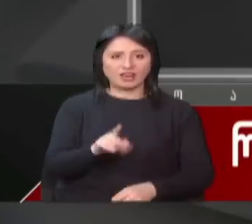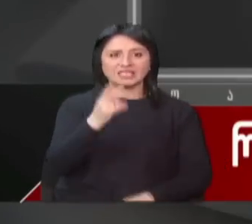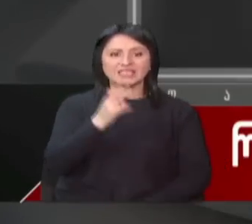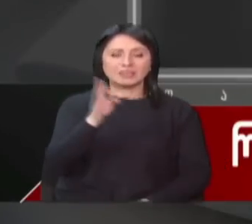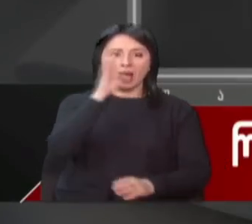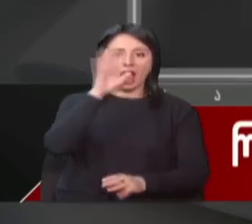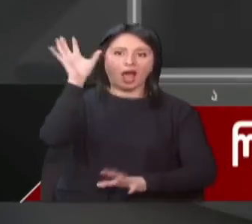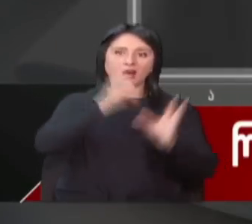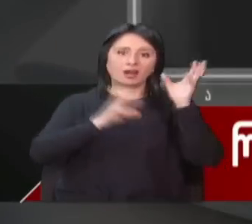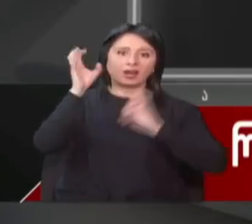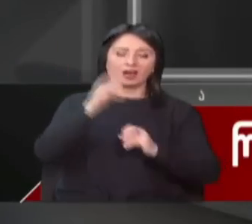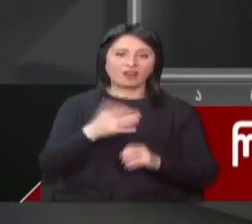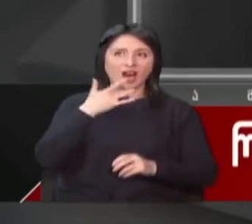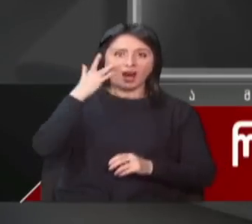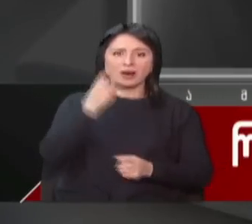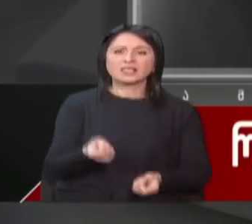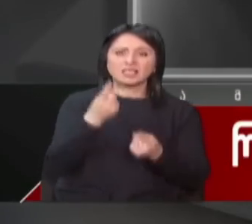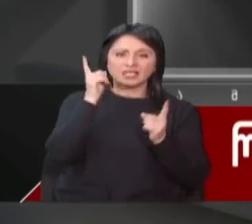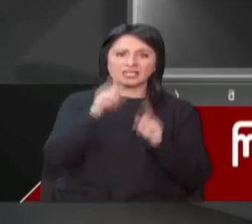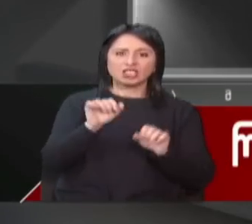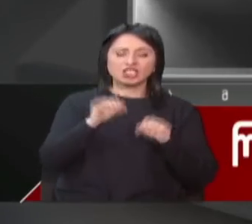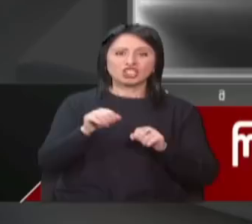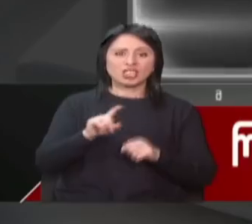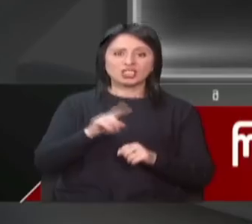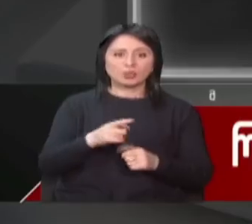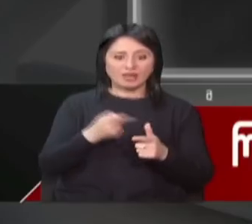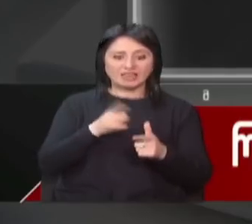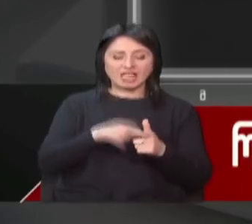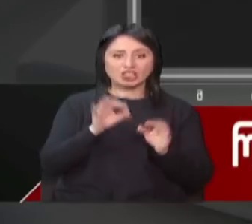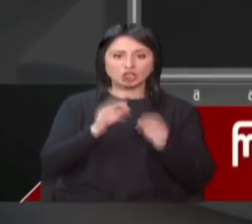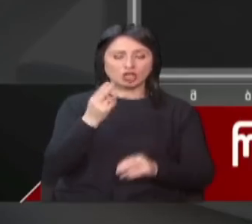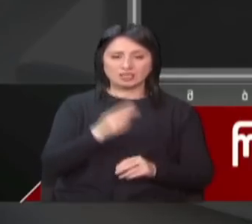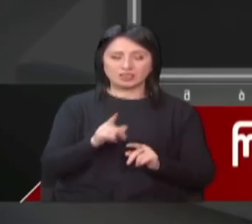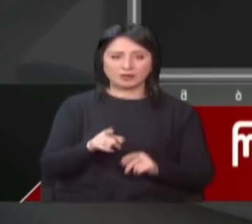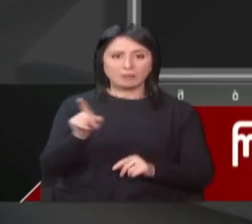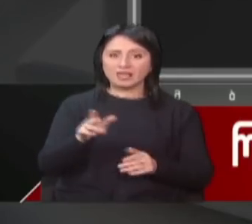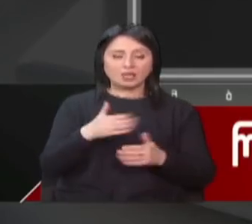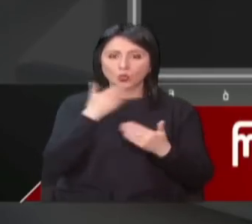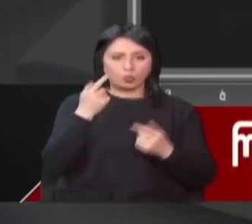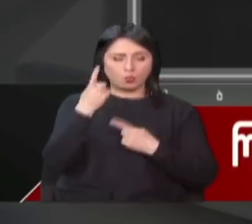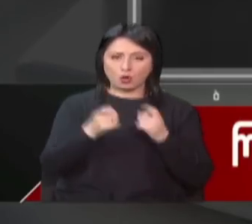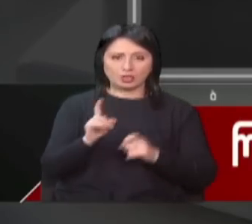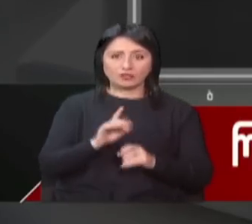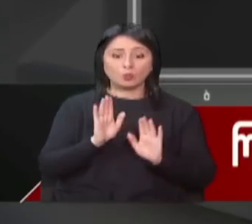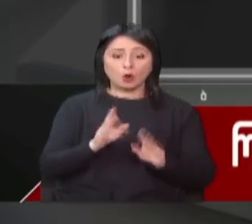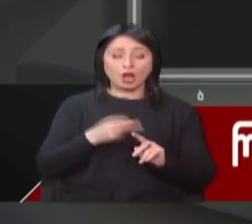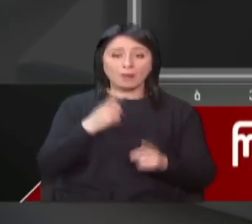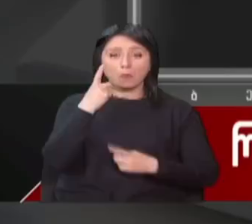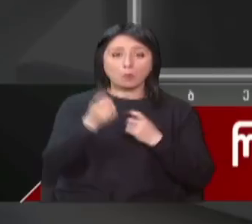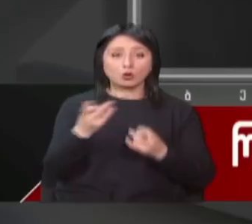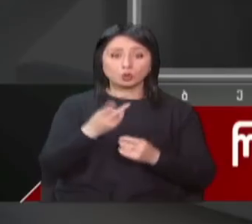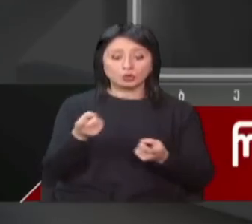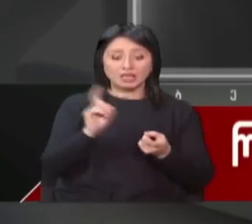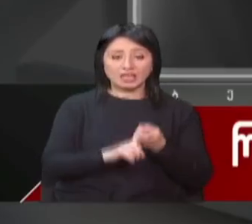ციფრები ჰაერიდან მოტანილია. ვაშინგტონს არ აქვს იმის შესაძლებლობა, რომ დაასახელოს სწორი ციფრები. Მათ არ აქვთ ეს მონაცემები. მხოლოდ იმ მონაცემებს